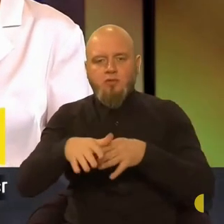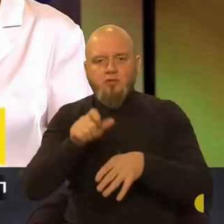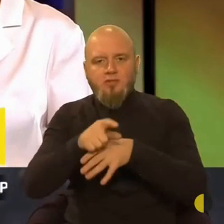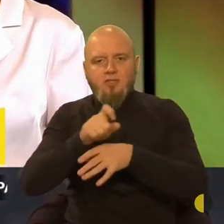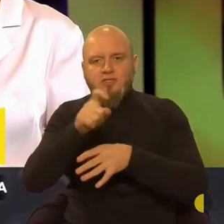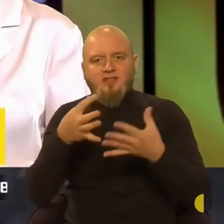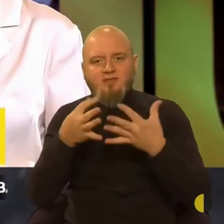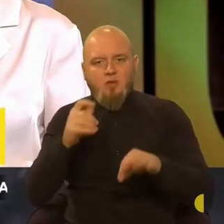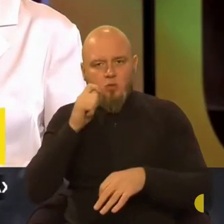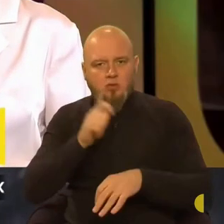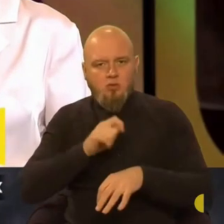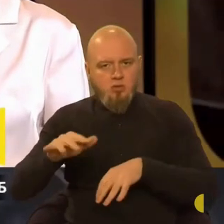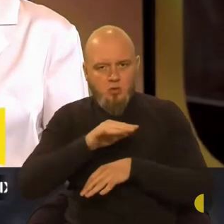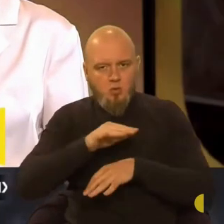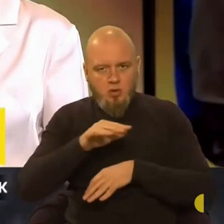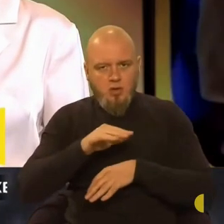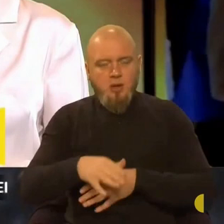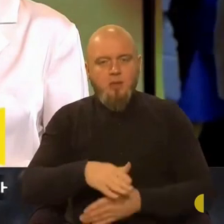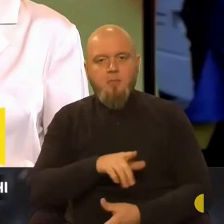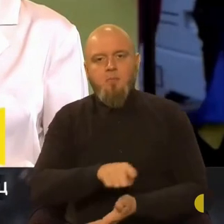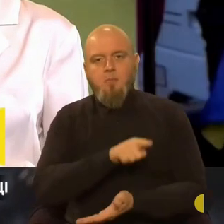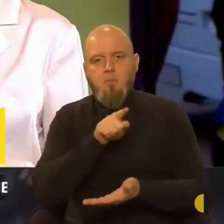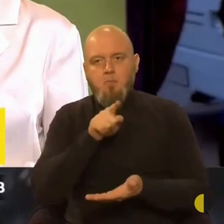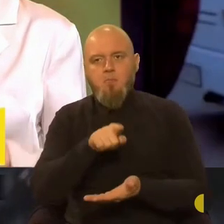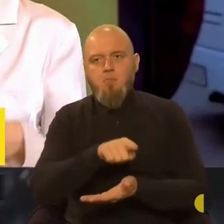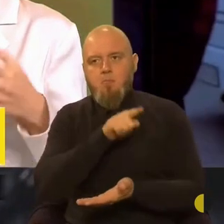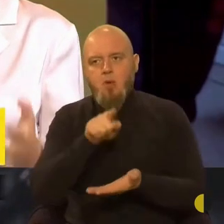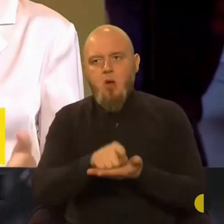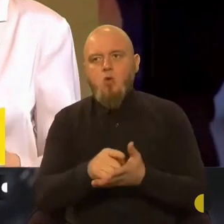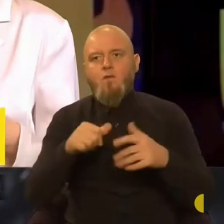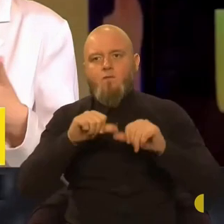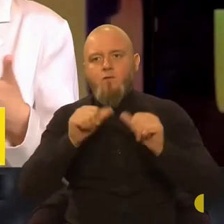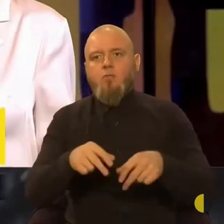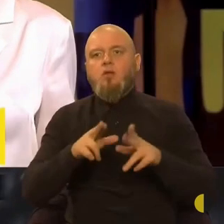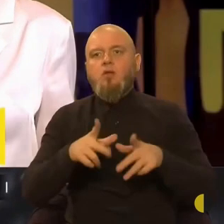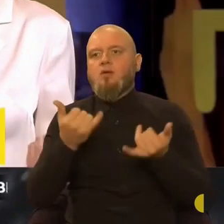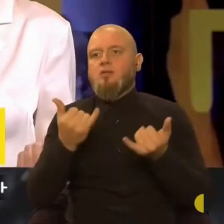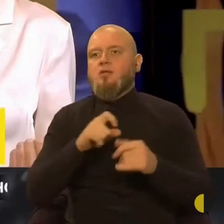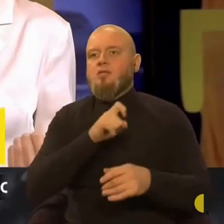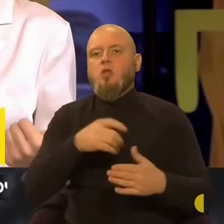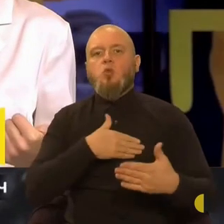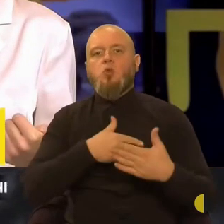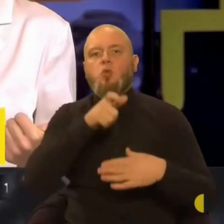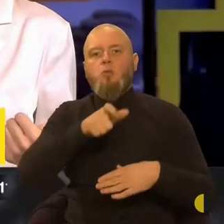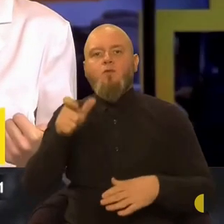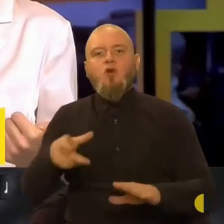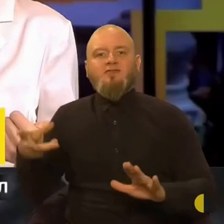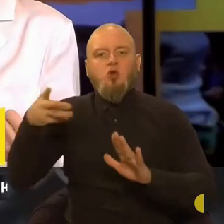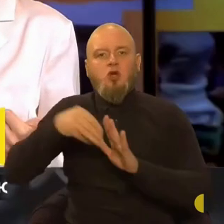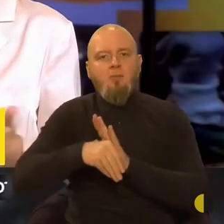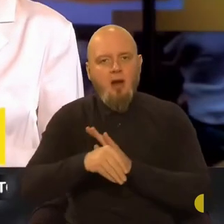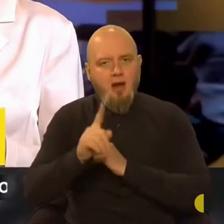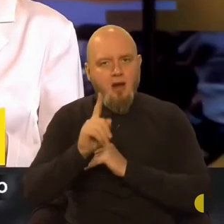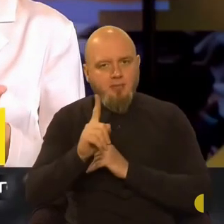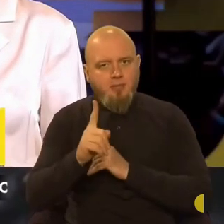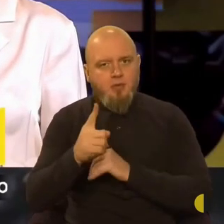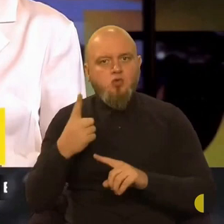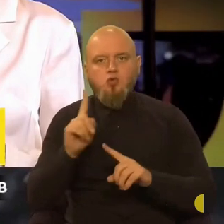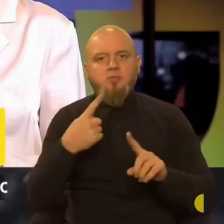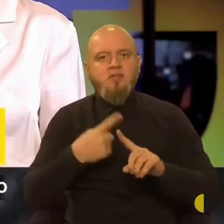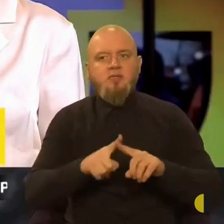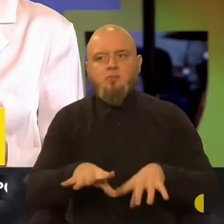задачі зі звільнення української території, мають формувати, от як зараз, з добровольців, зокрема, щоб це